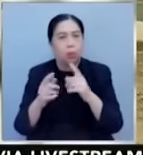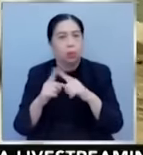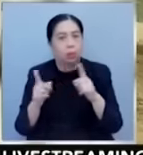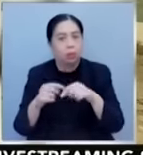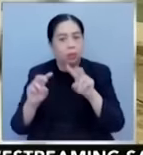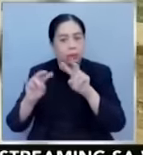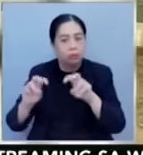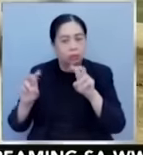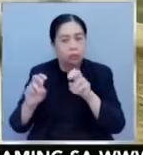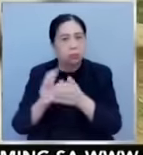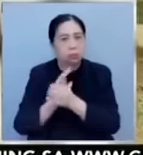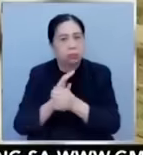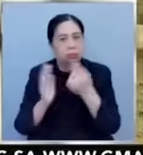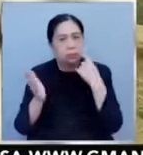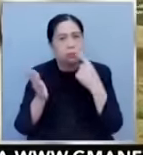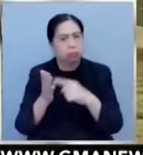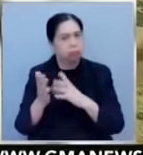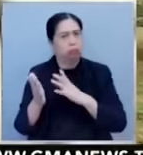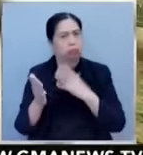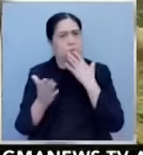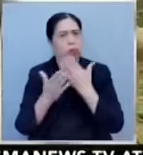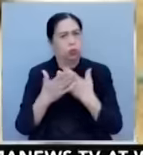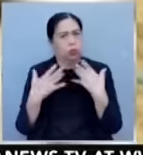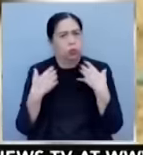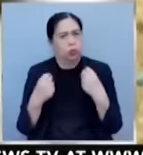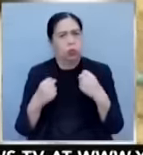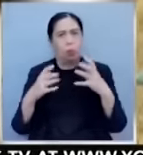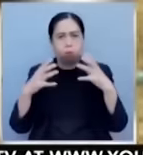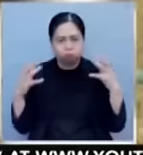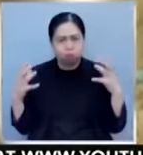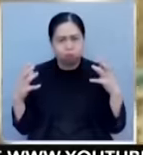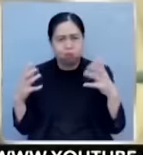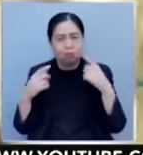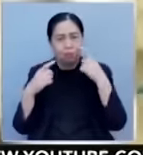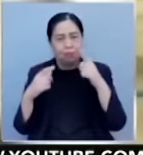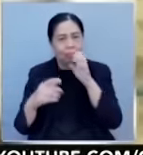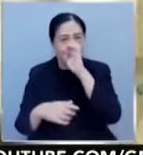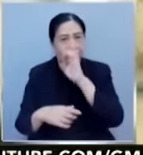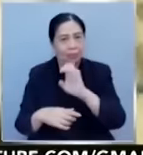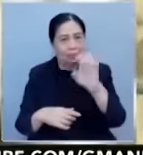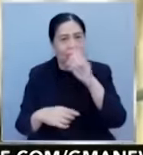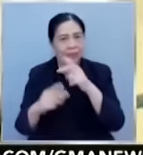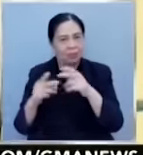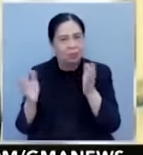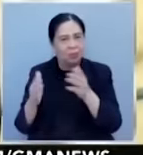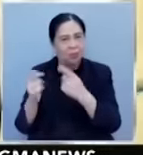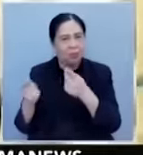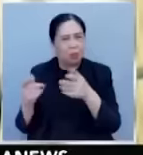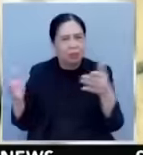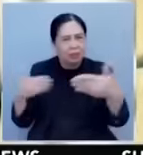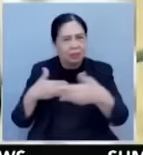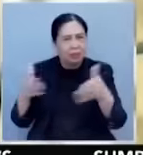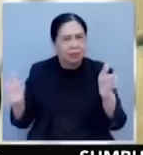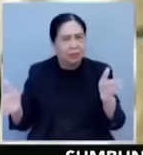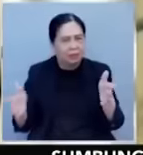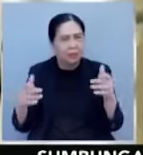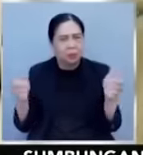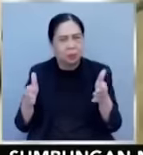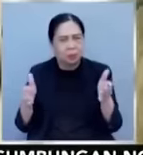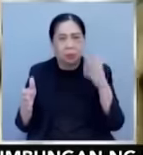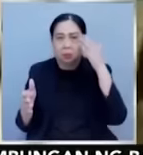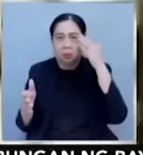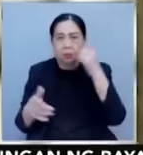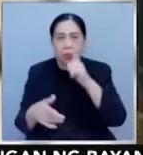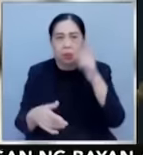mga eksperto, napagalamang malusog naman at medyo may katabaan dahil para sa isang elepante, napakaliit ng kanyang kulungan. Sa ngayon ay hindi pa alam ang dahilan ng